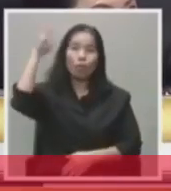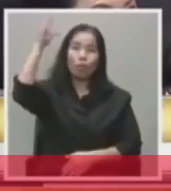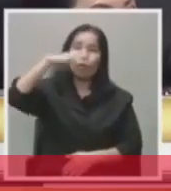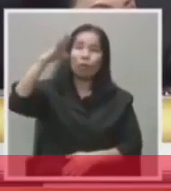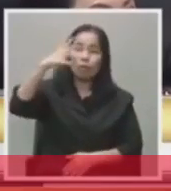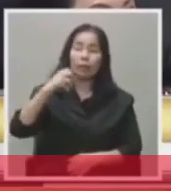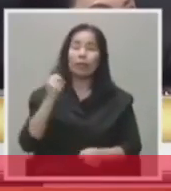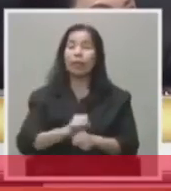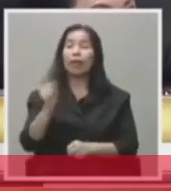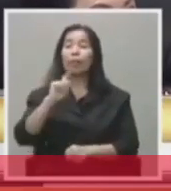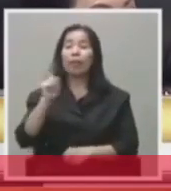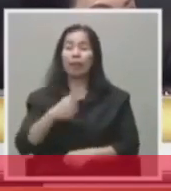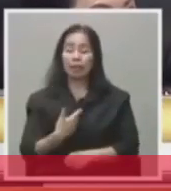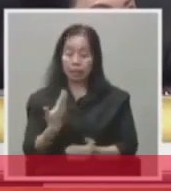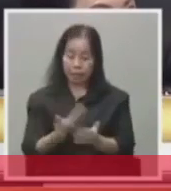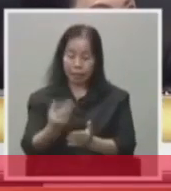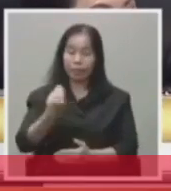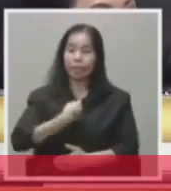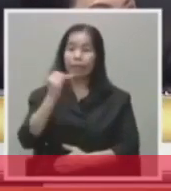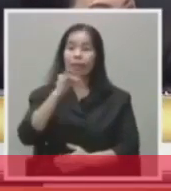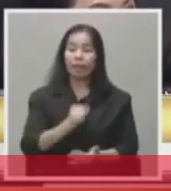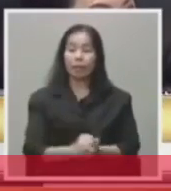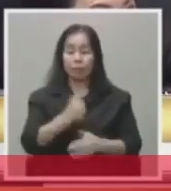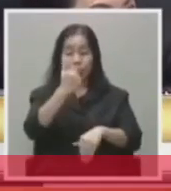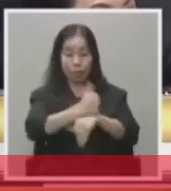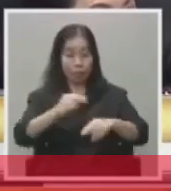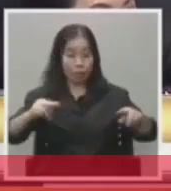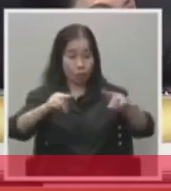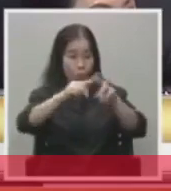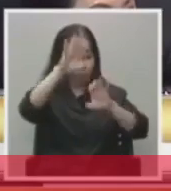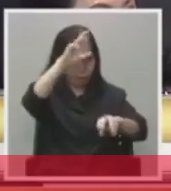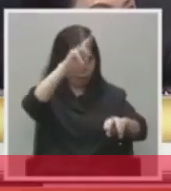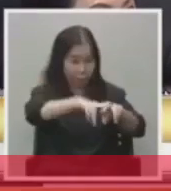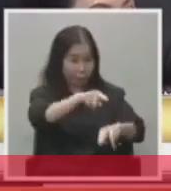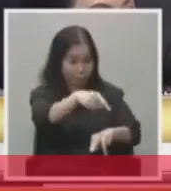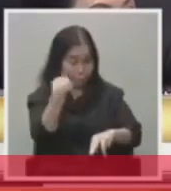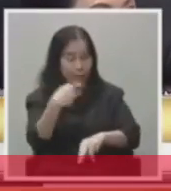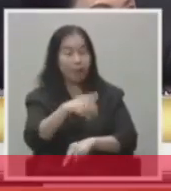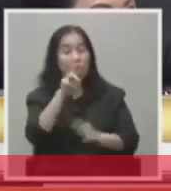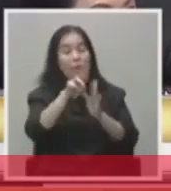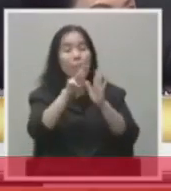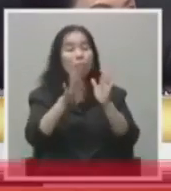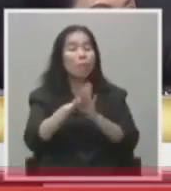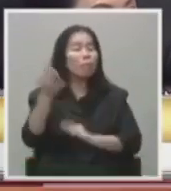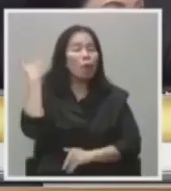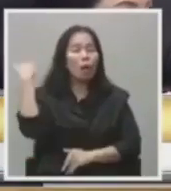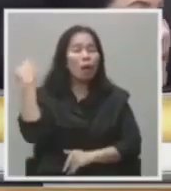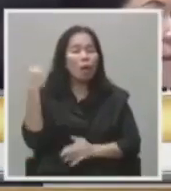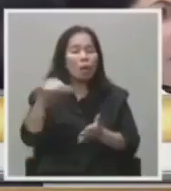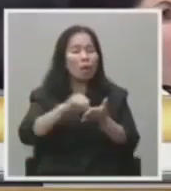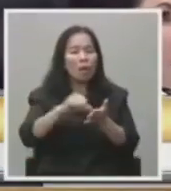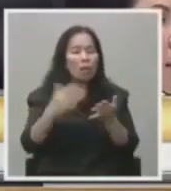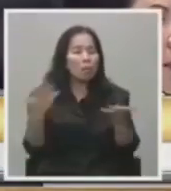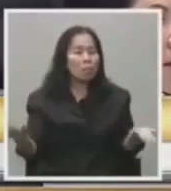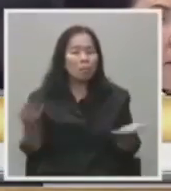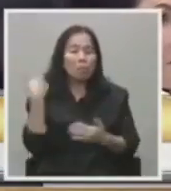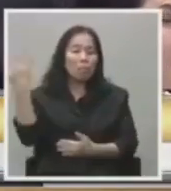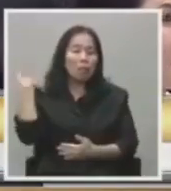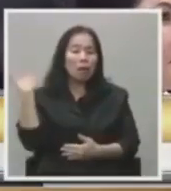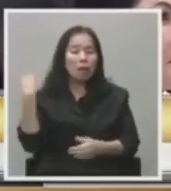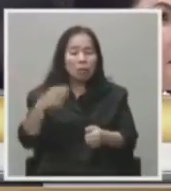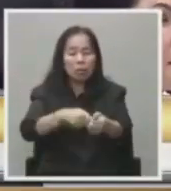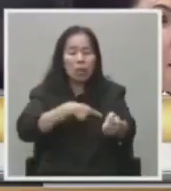มอีกวันนี้ท่านรัฐมนตรีมหาดไทยก็นั่งอยู่ไอ้ระเบียบที่มันล้าหลังของกรมปภก็แก้ได้ก็แก้ครับอย่างอื่นยังทำได้เล